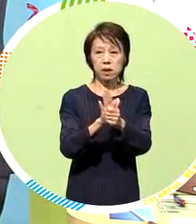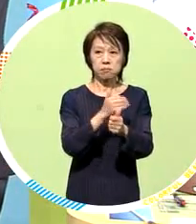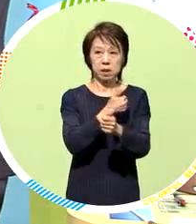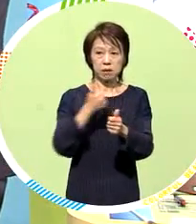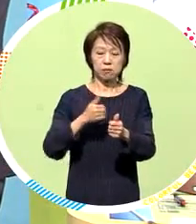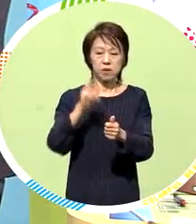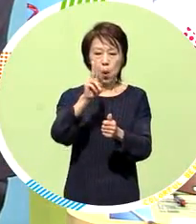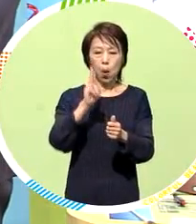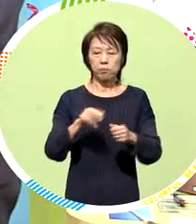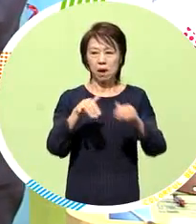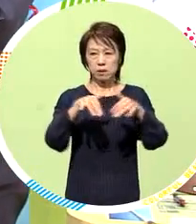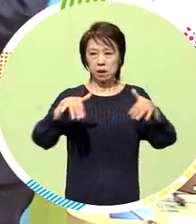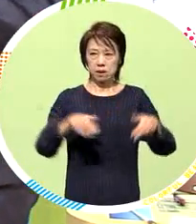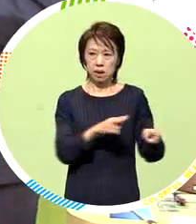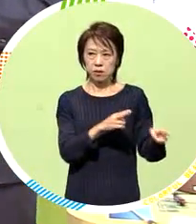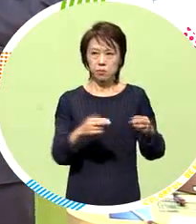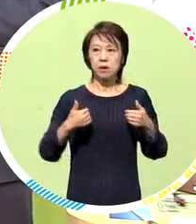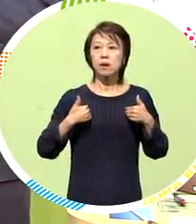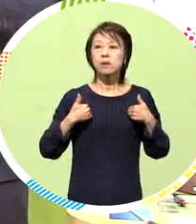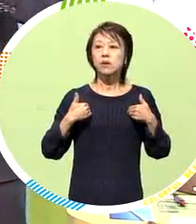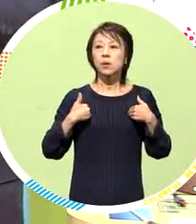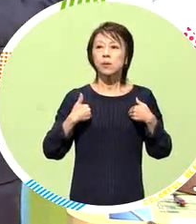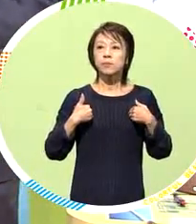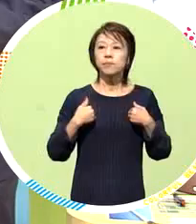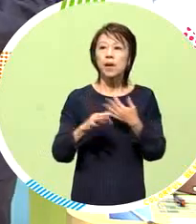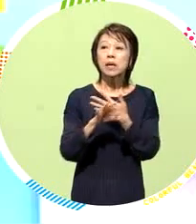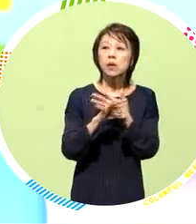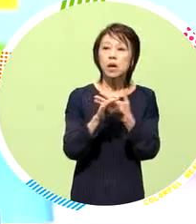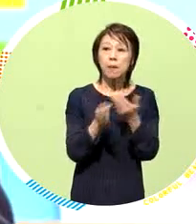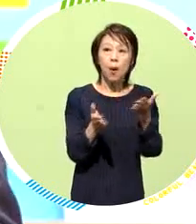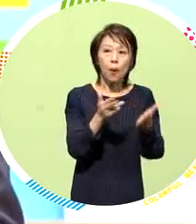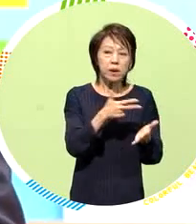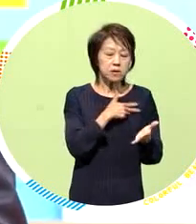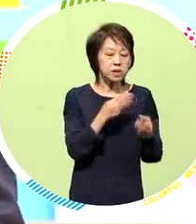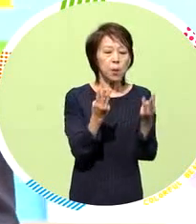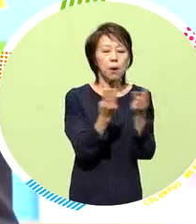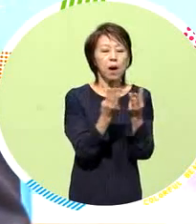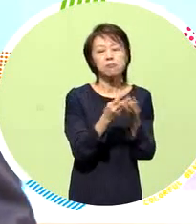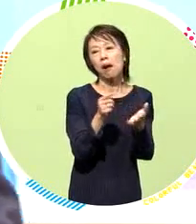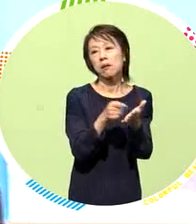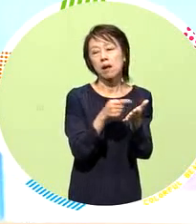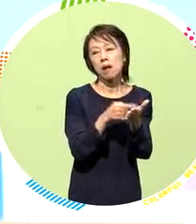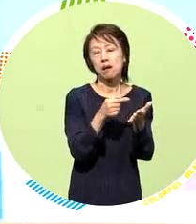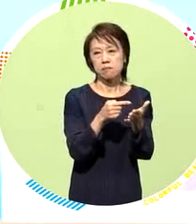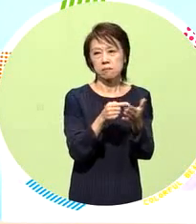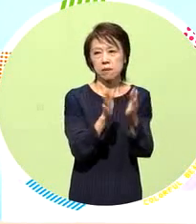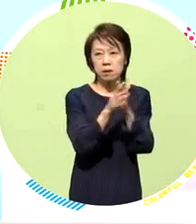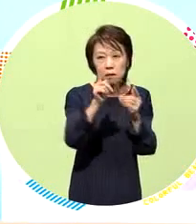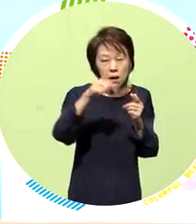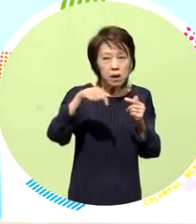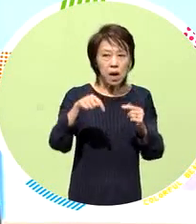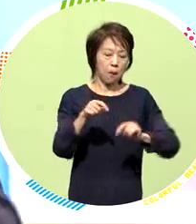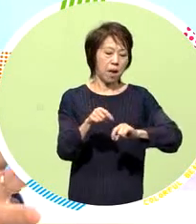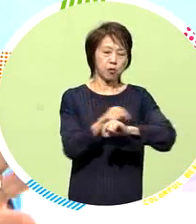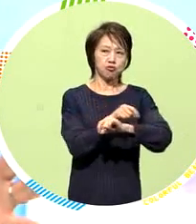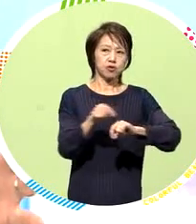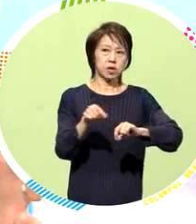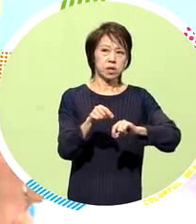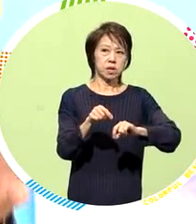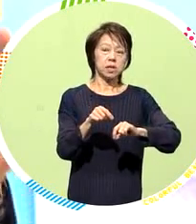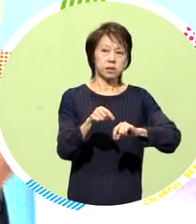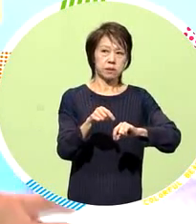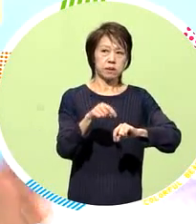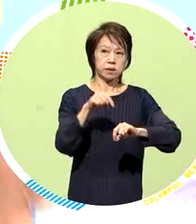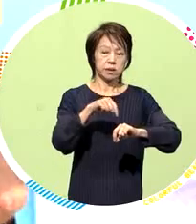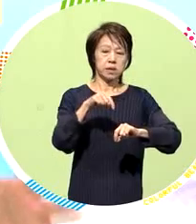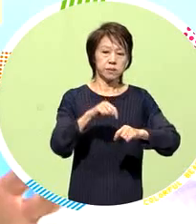な体制を整えていかなきゃいけない例えば保育士の数が足りぬファンは独自にですね結構使っ